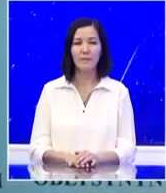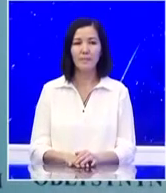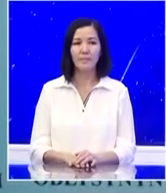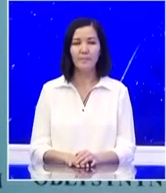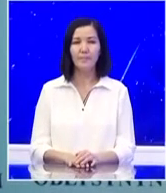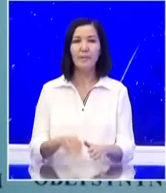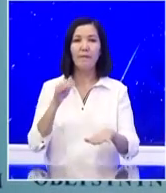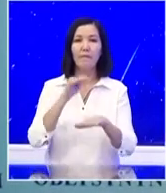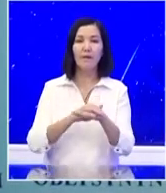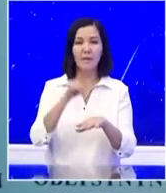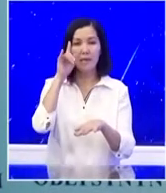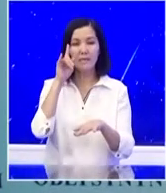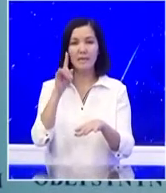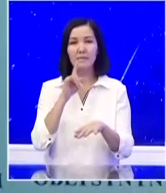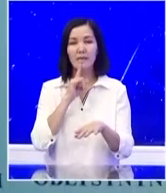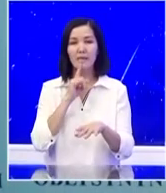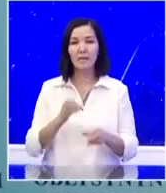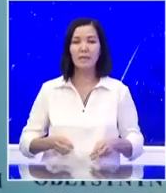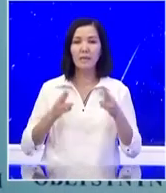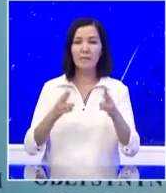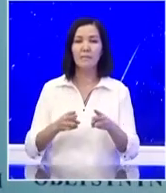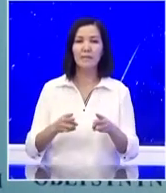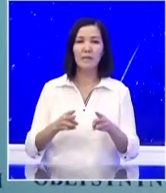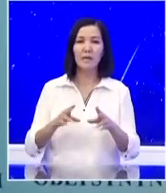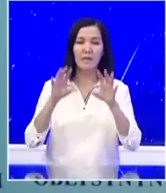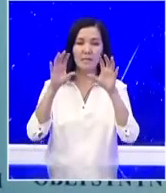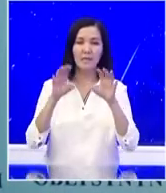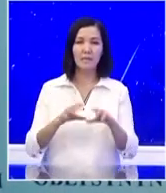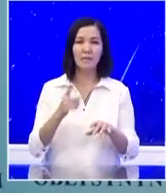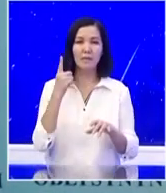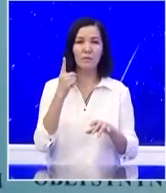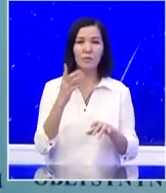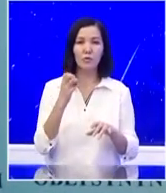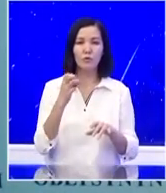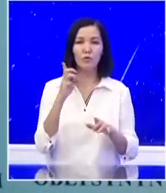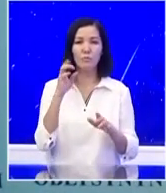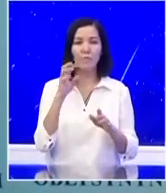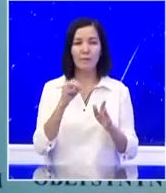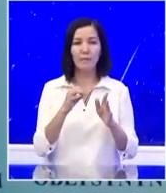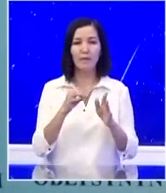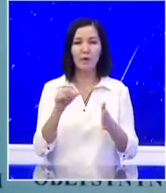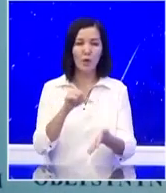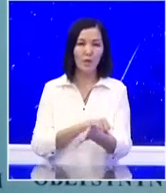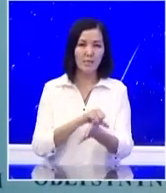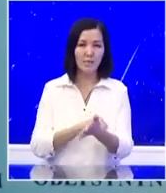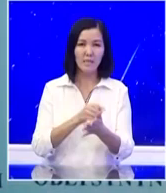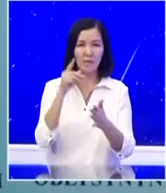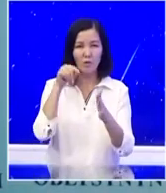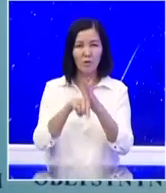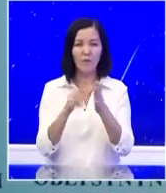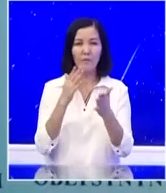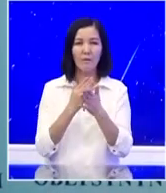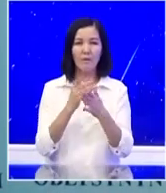Аталған дерек Қазақстан Республикасының қылмыстық кодексінің 300-ші бабы 1-ші бөлігі, яғни құрамында есірткі заттар бар. Өсіруге